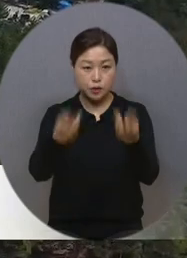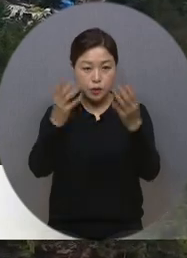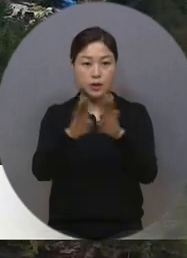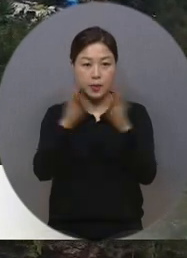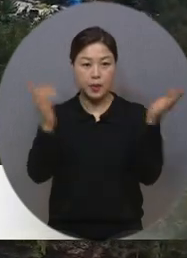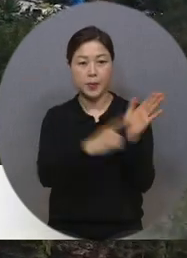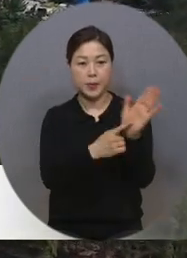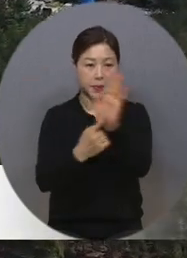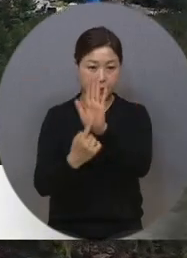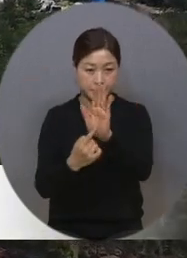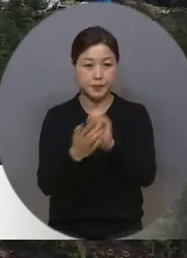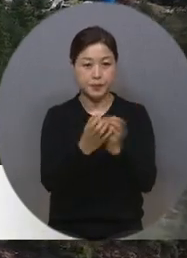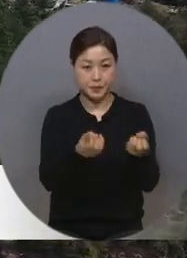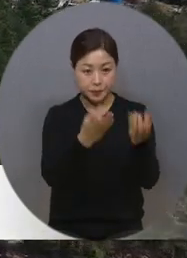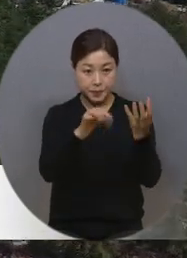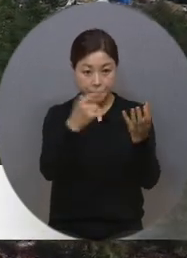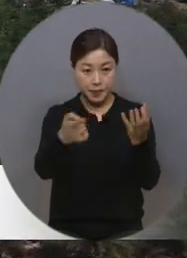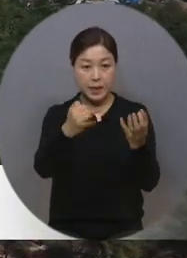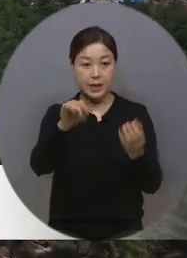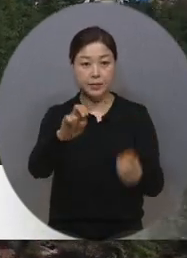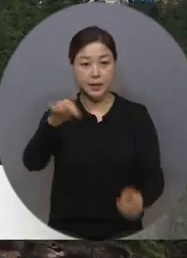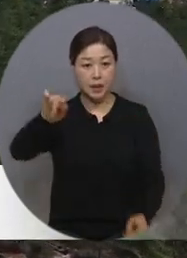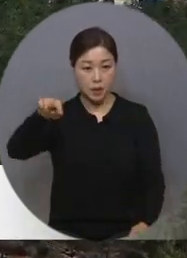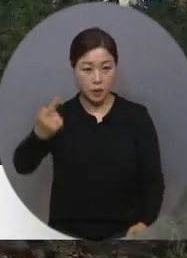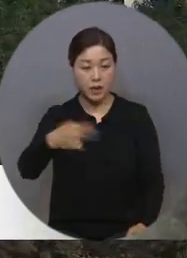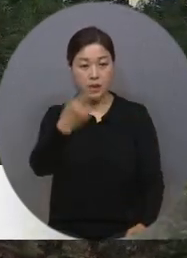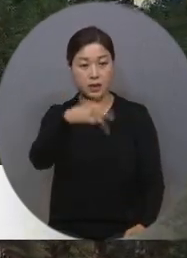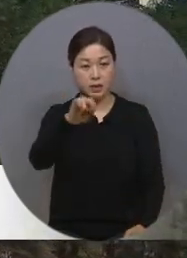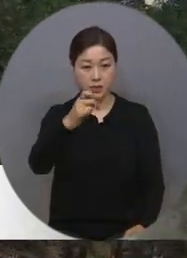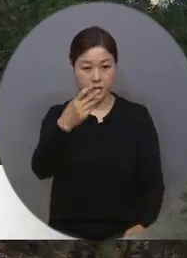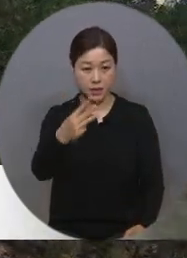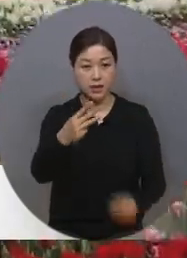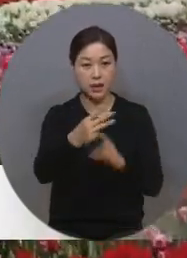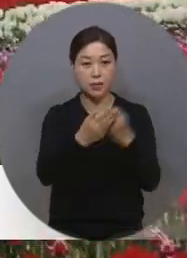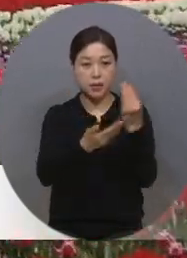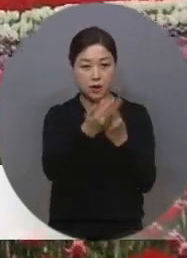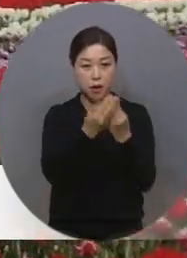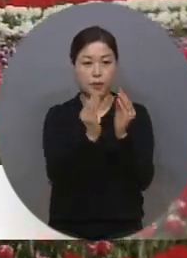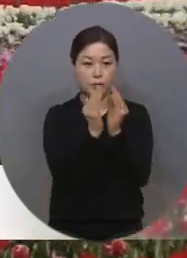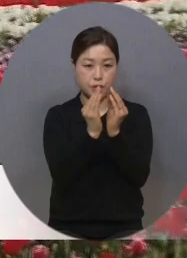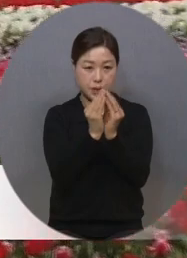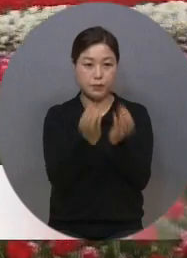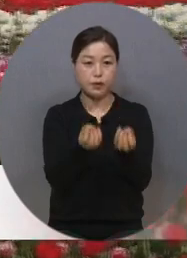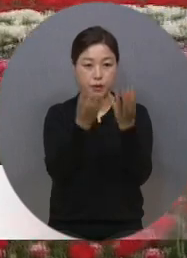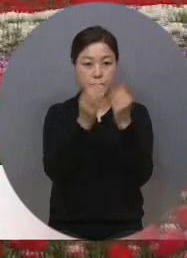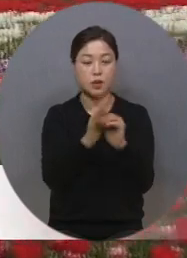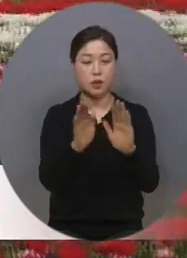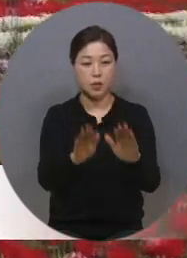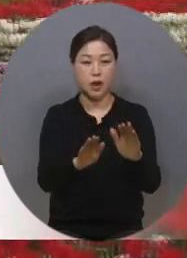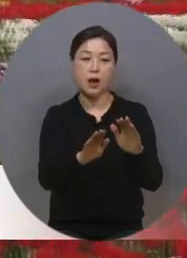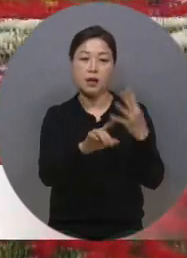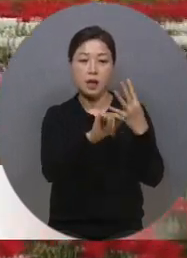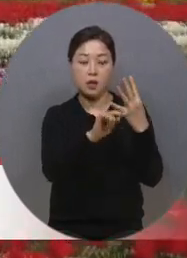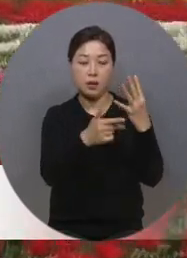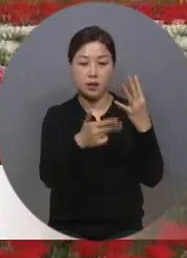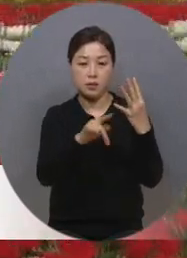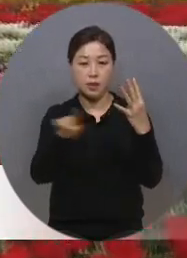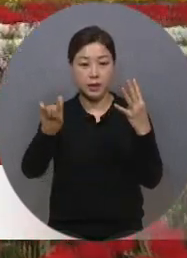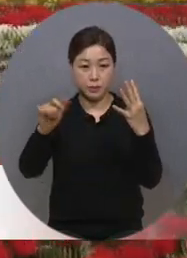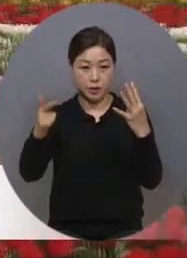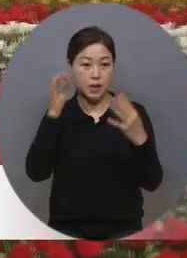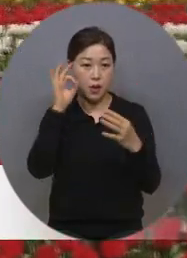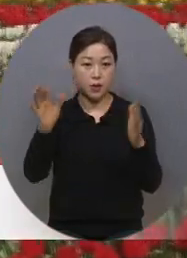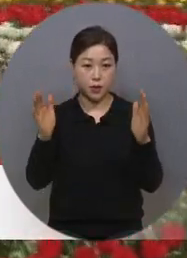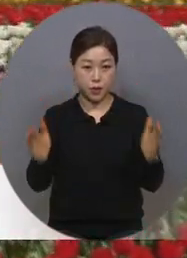수선화 축제에 이어 임자도에서는 2023년 섬 튤립 축제가 오는 7일부터 16일까지 열흘간 열려